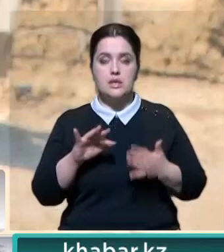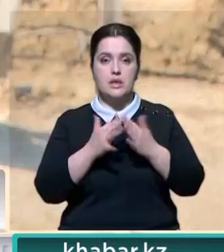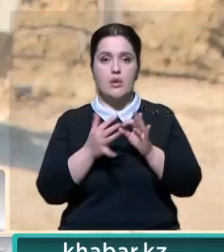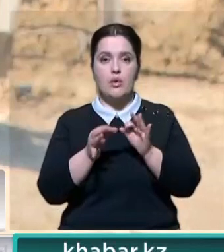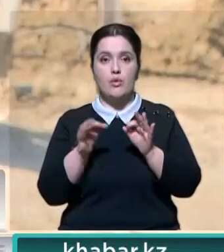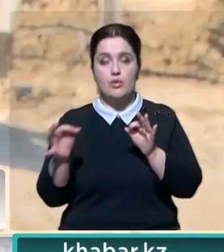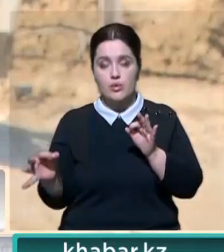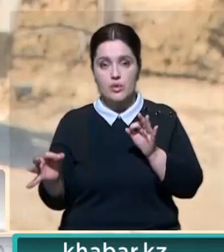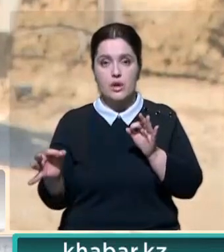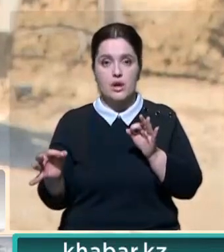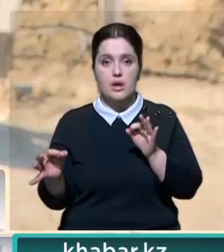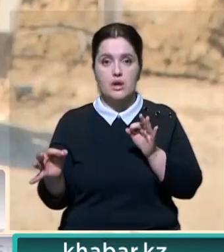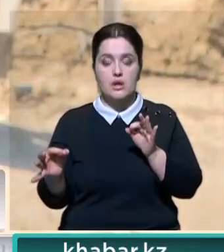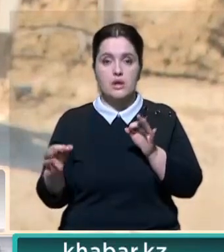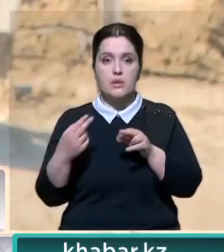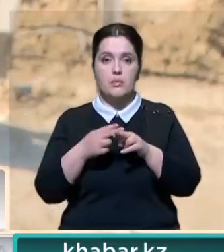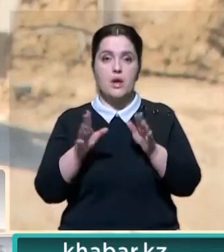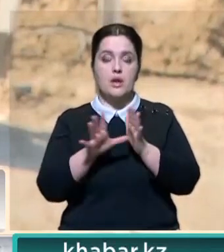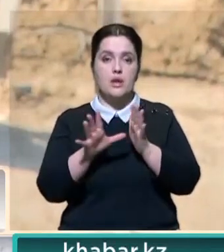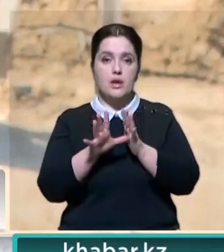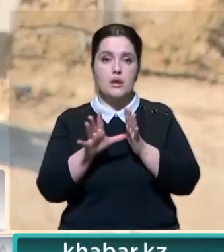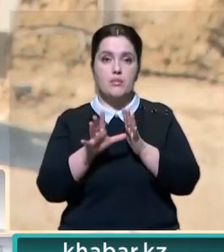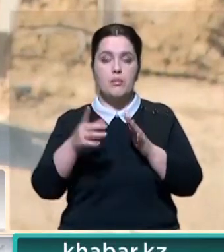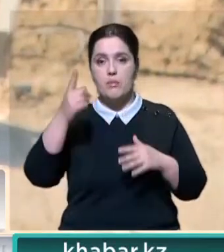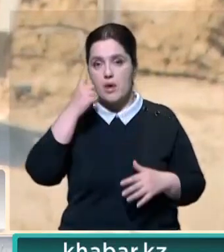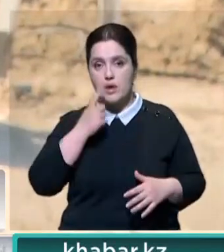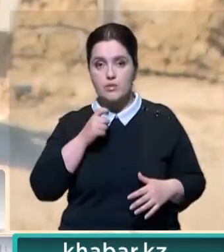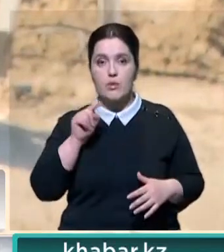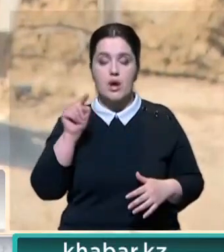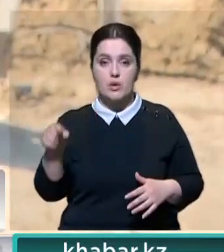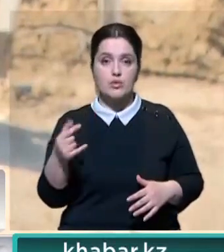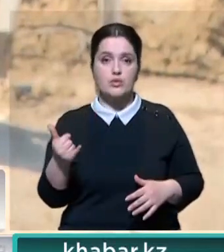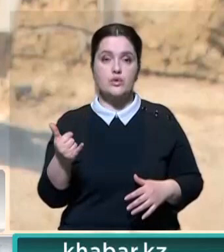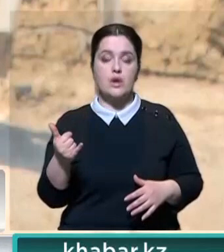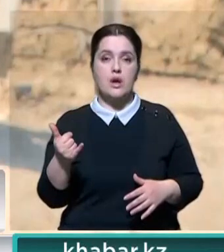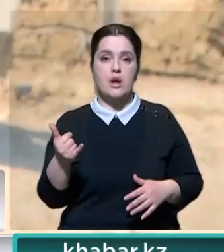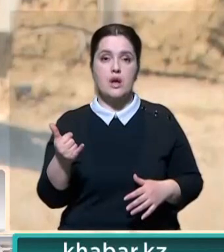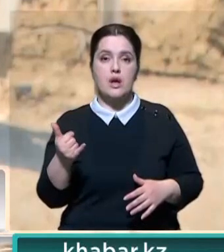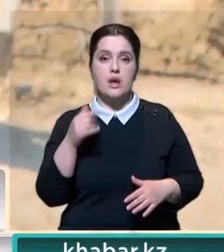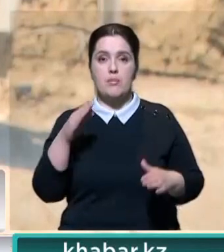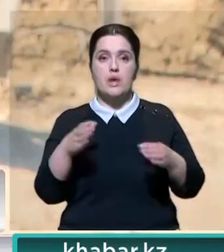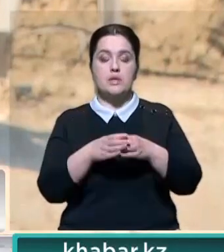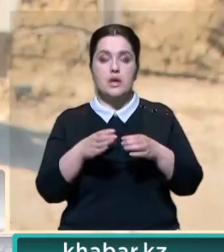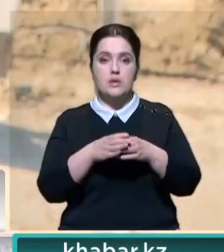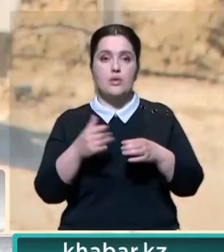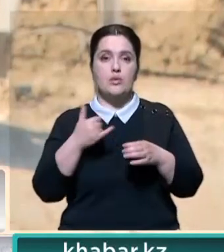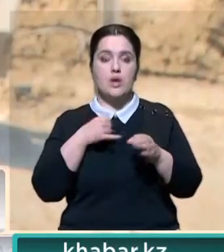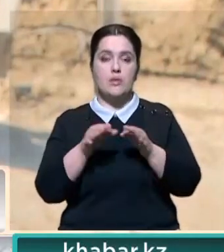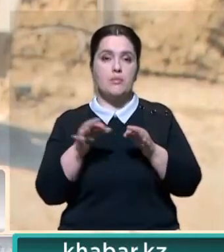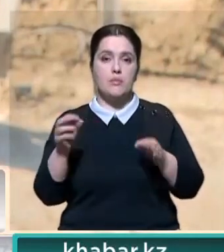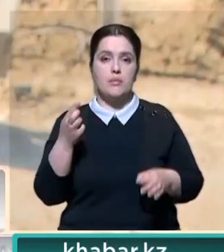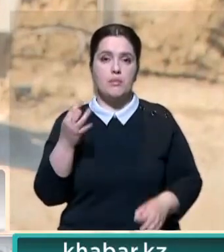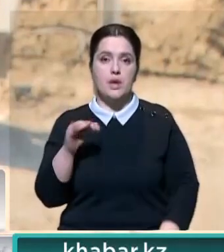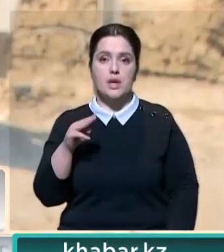округа. Получается, что раньше электроэнергия к нам поступала оттуда. Сейчас распределительную подстанцию установили в нашем микрорайоне